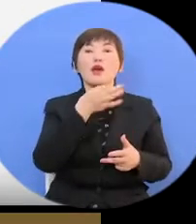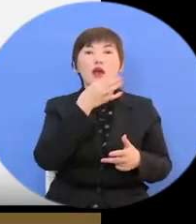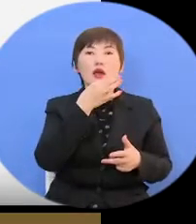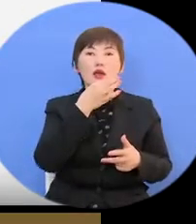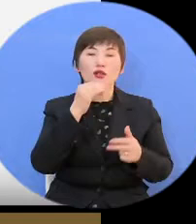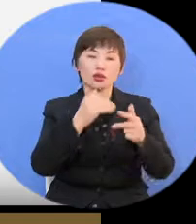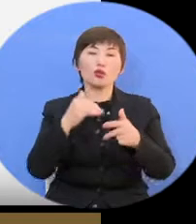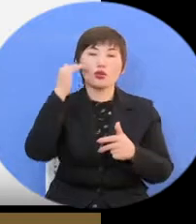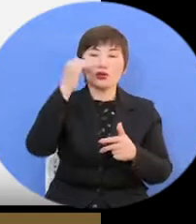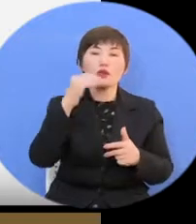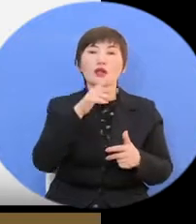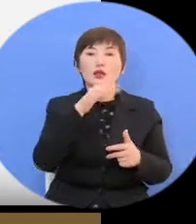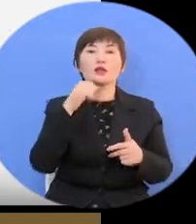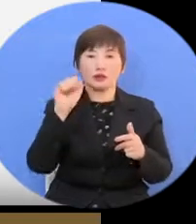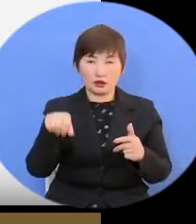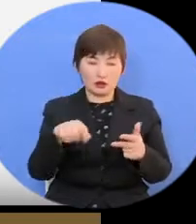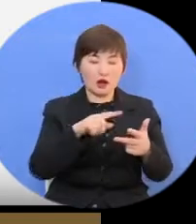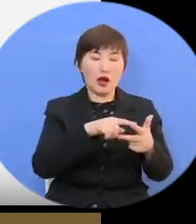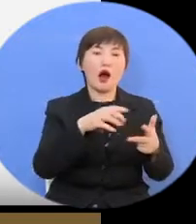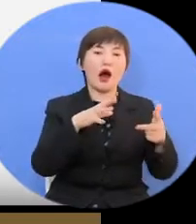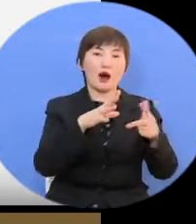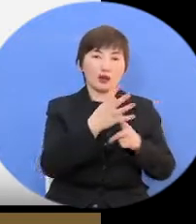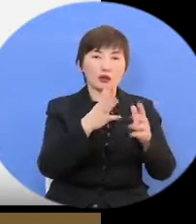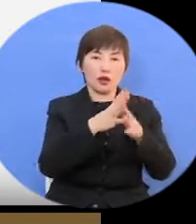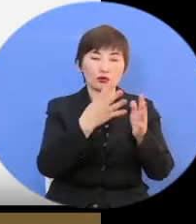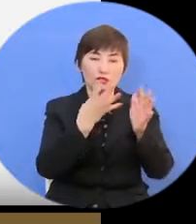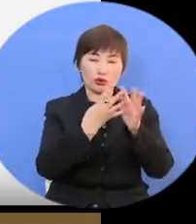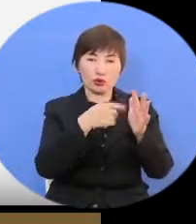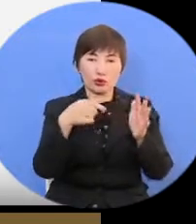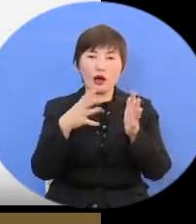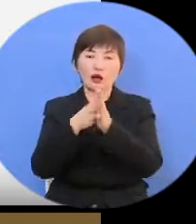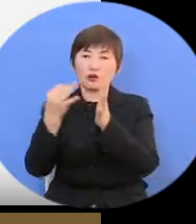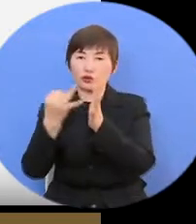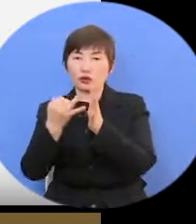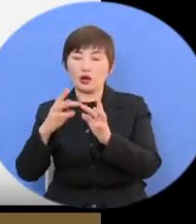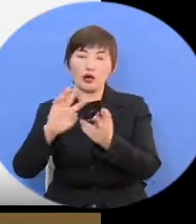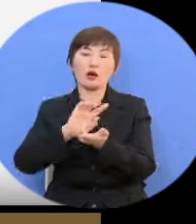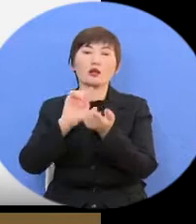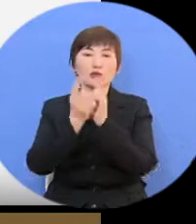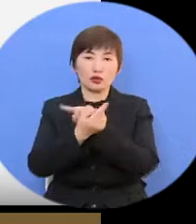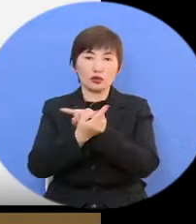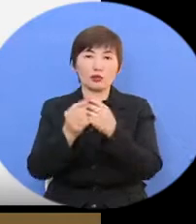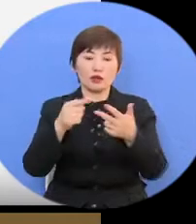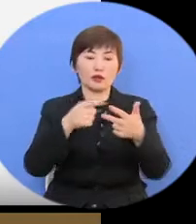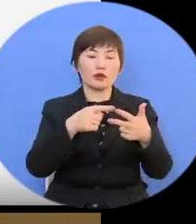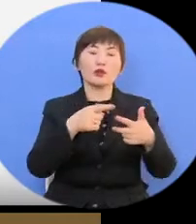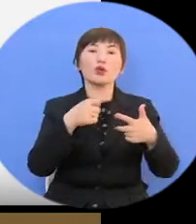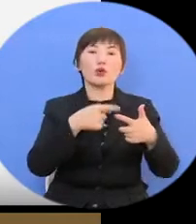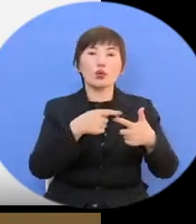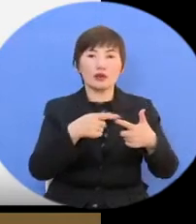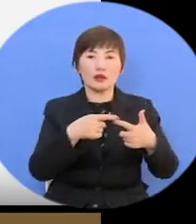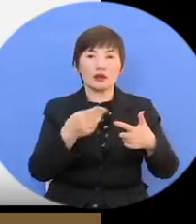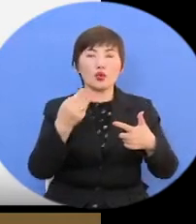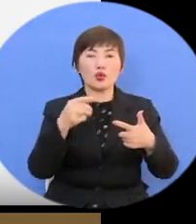гэж нэрлэдэг. Харин 14-өөс 16 наснд шилжилтийн өөрчлөлтүүд илрэн гарч байгаа бол энэ дунд өсвөр насныхан.